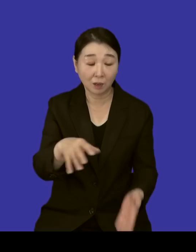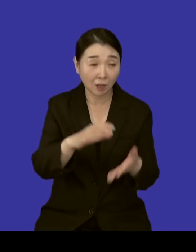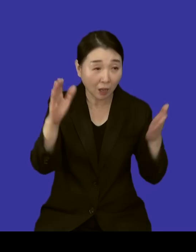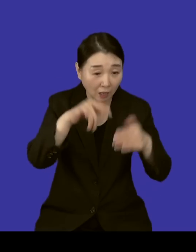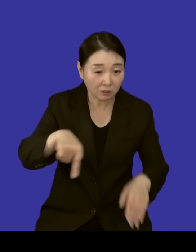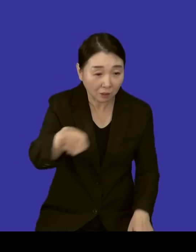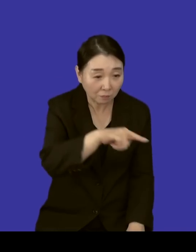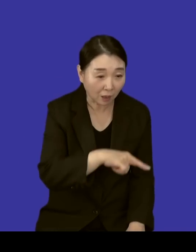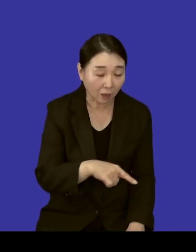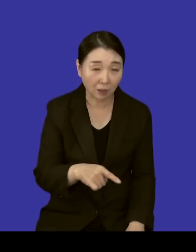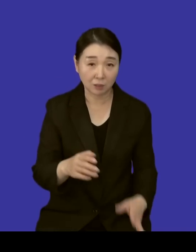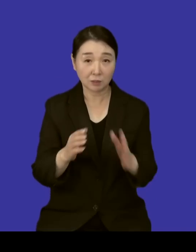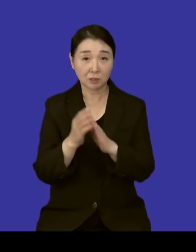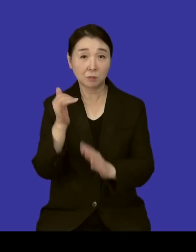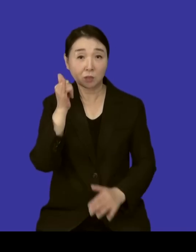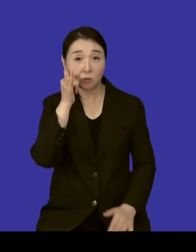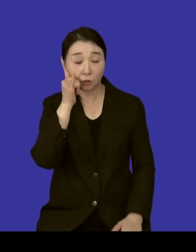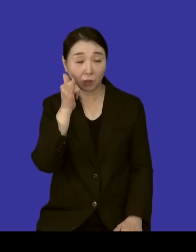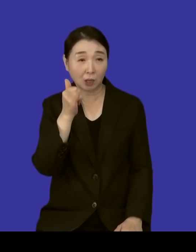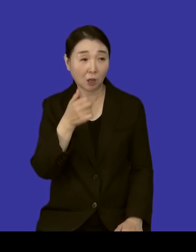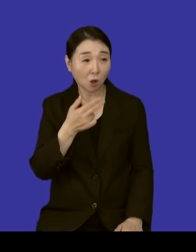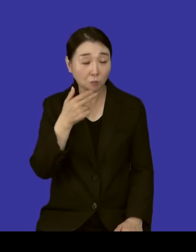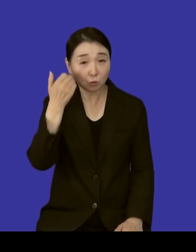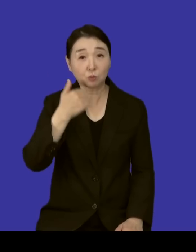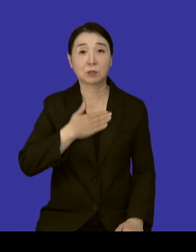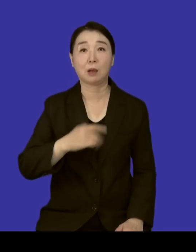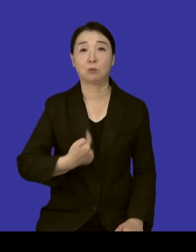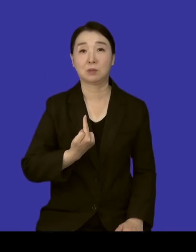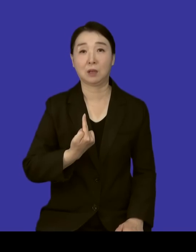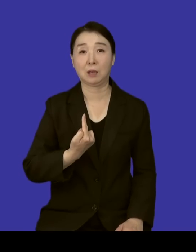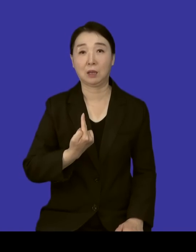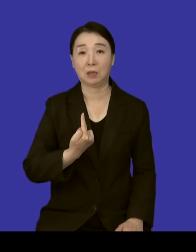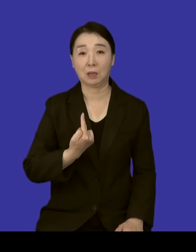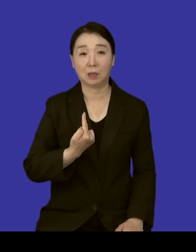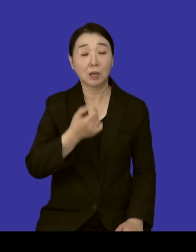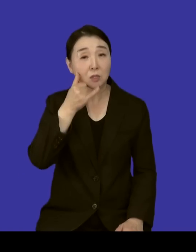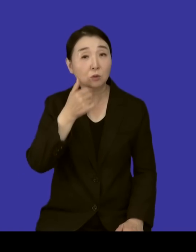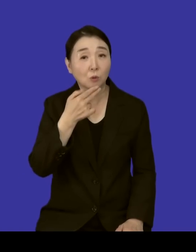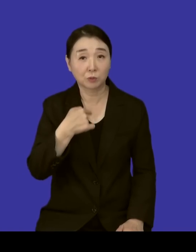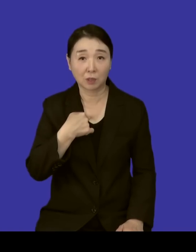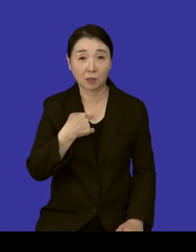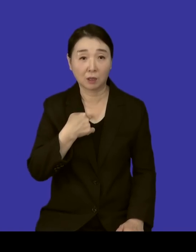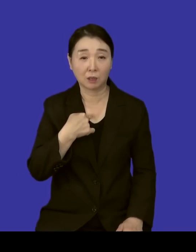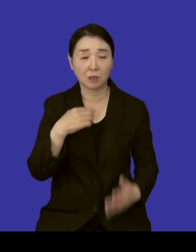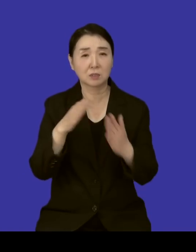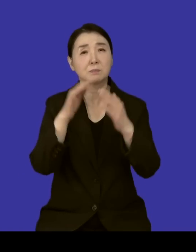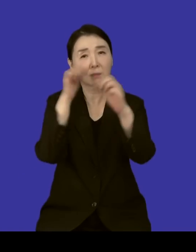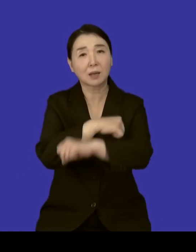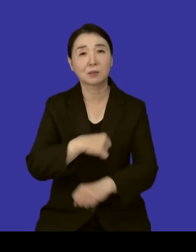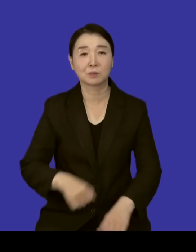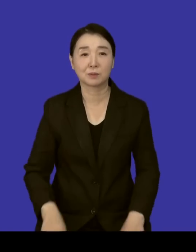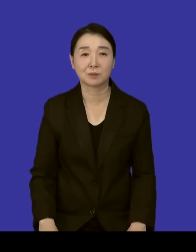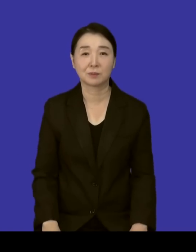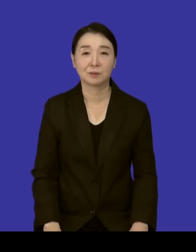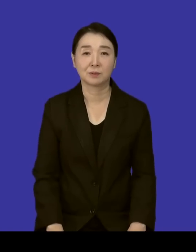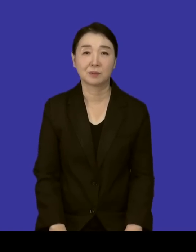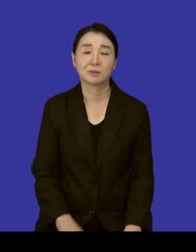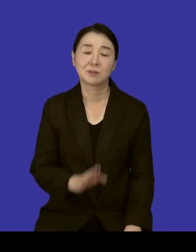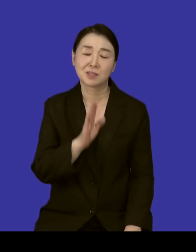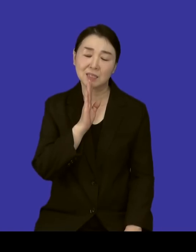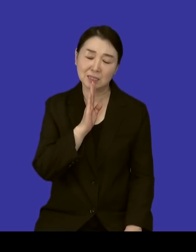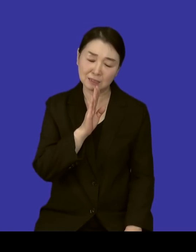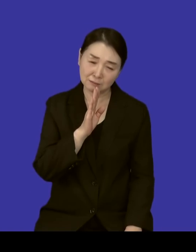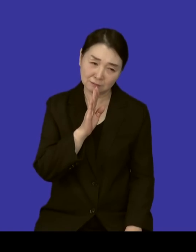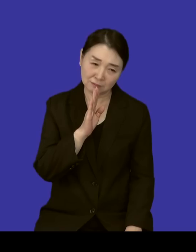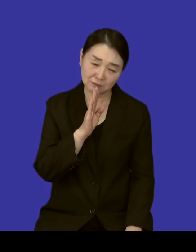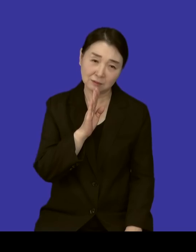하나예요. 집에 아예 전화가 없어요? 집에 전화가 쫄딱 망했다 그랬잖아요. 그러니까 전화 하나는 있을 수 그래도 있잖아요. 집 전화는 그냥 그렇게 쫄딱